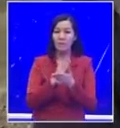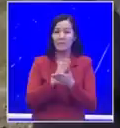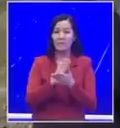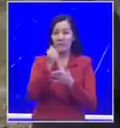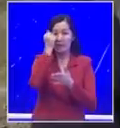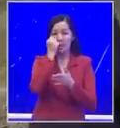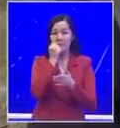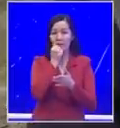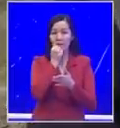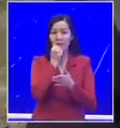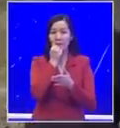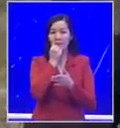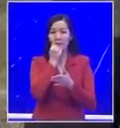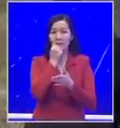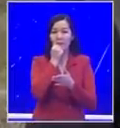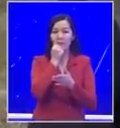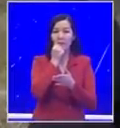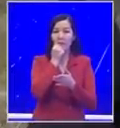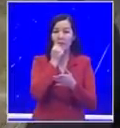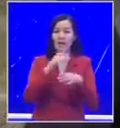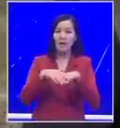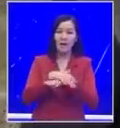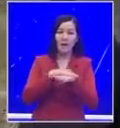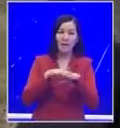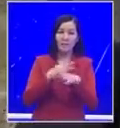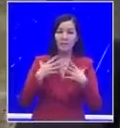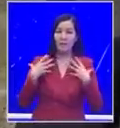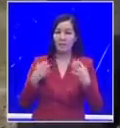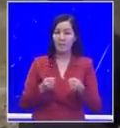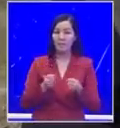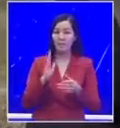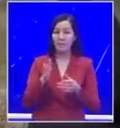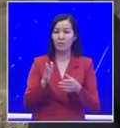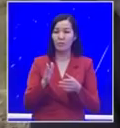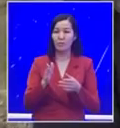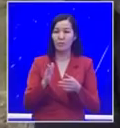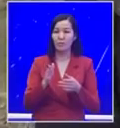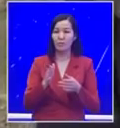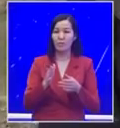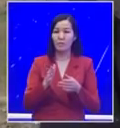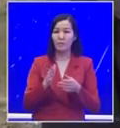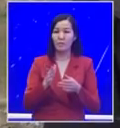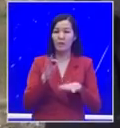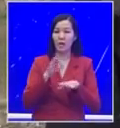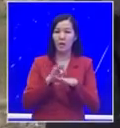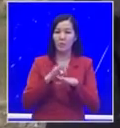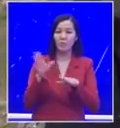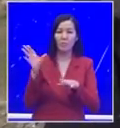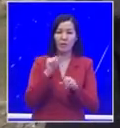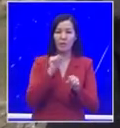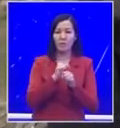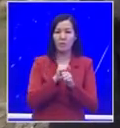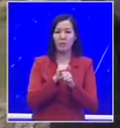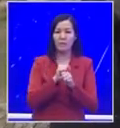алғыс айтамын. Еліміз аман болсын. Жұртымыз аман болсын. Мұны бәлі ауру кетсін.